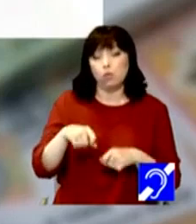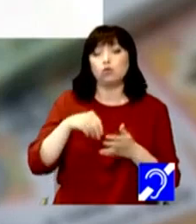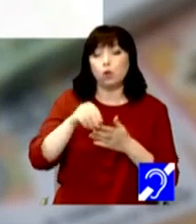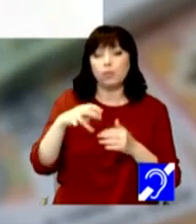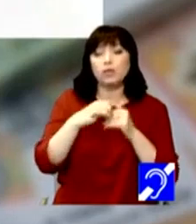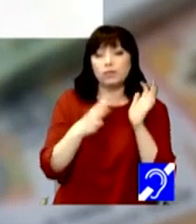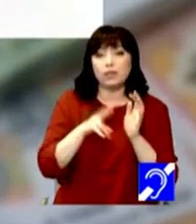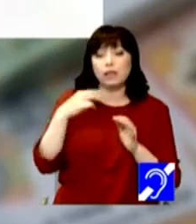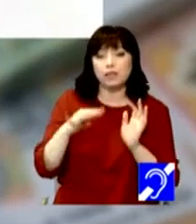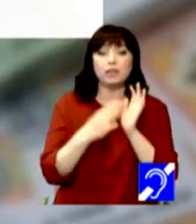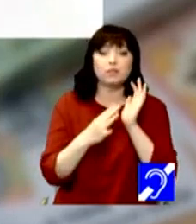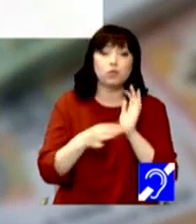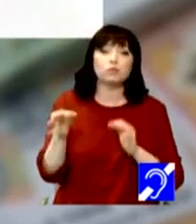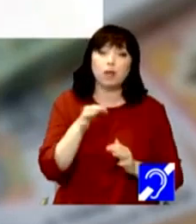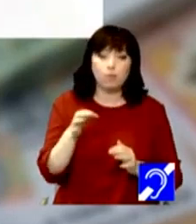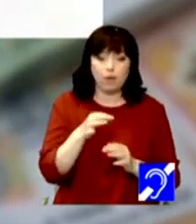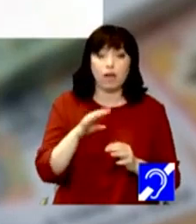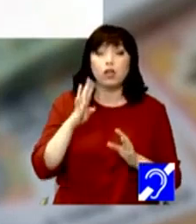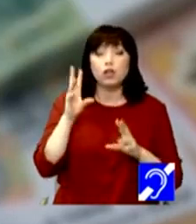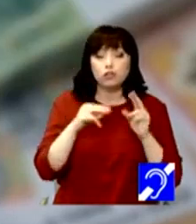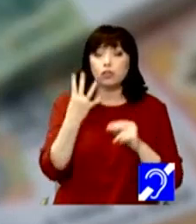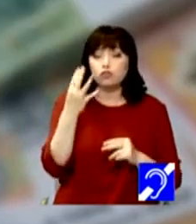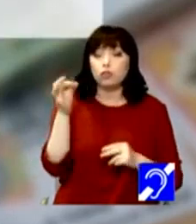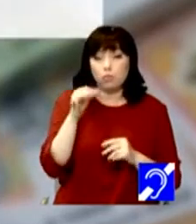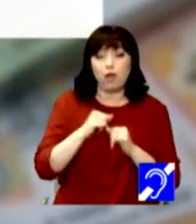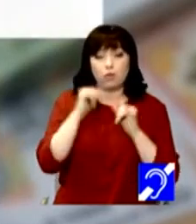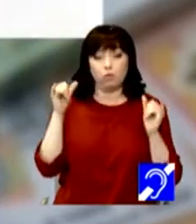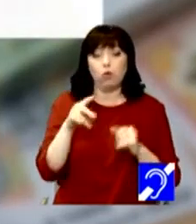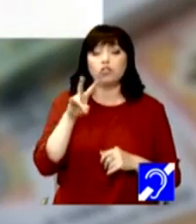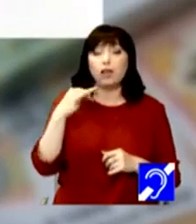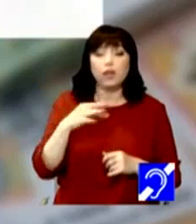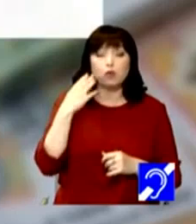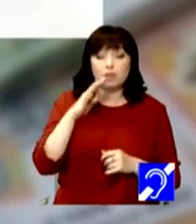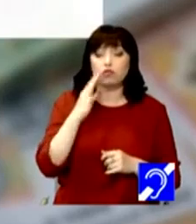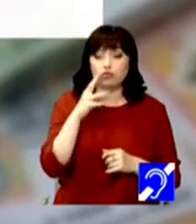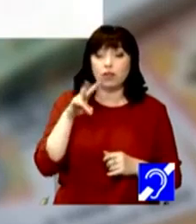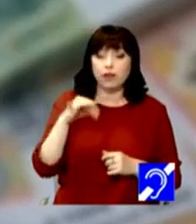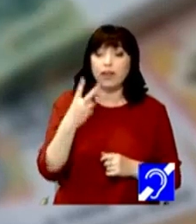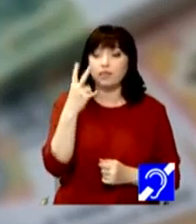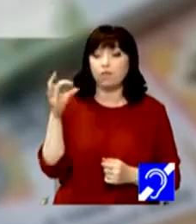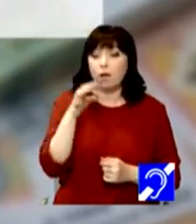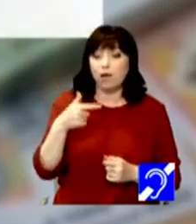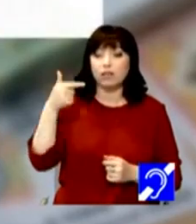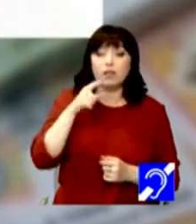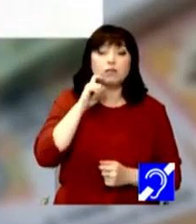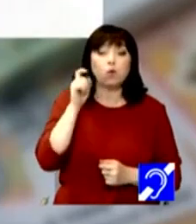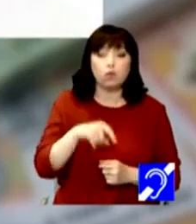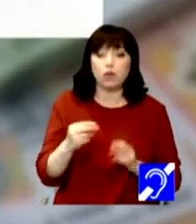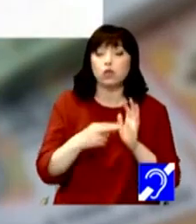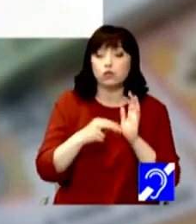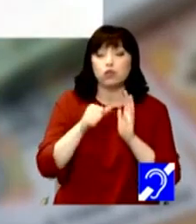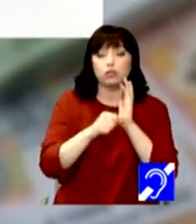tranzacționată cu 19,90 de bani, cu 4 bani mai mult. Leul românesc ajunge la 4,02 bani. Hrivna ucraineană va